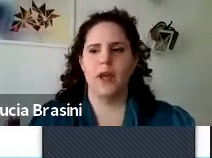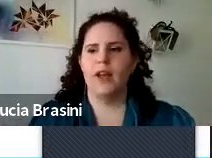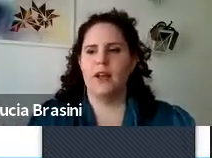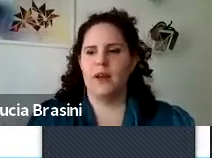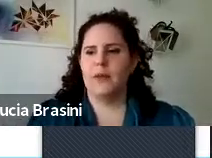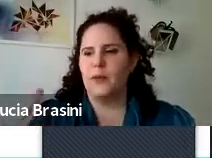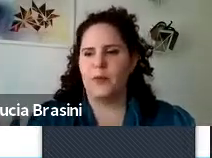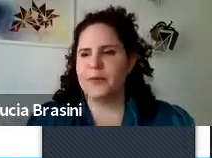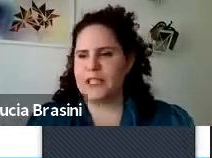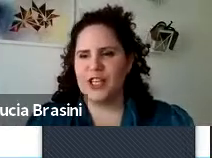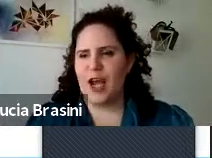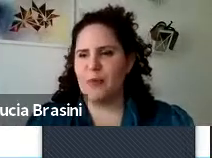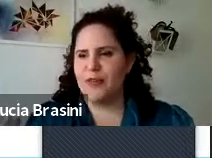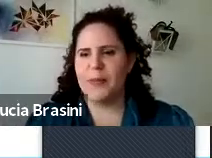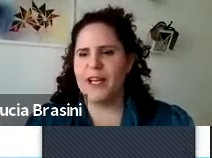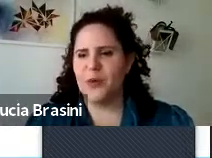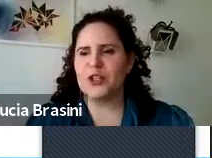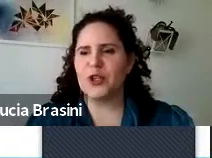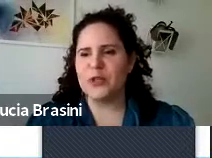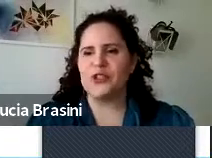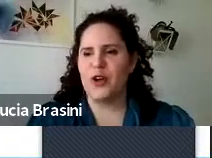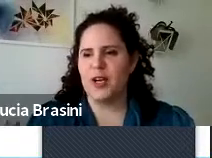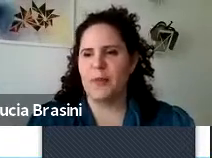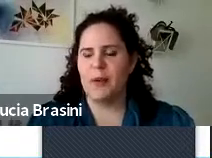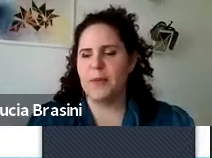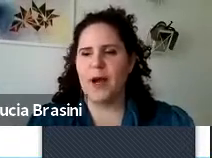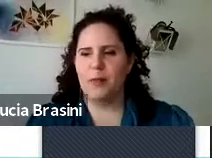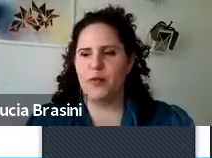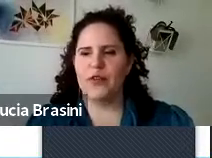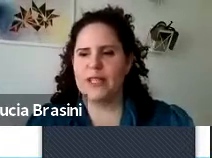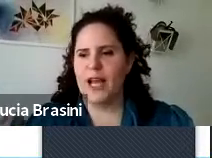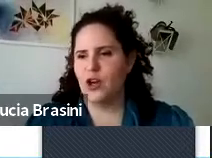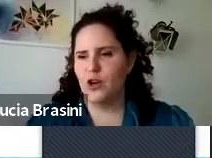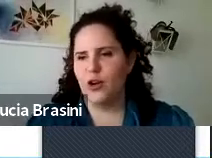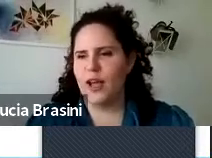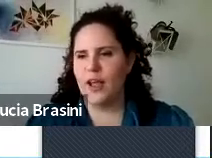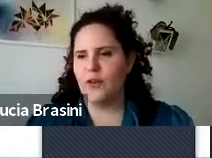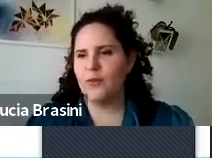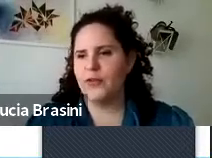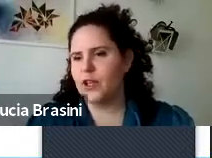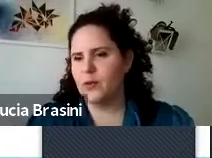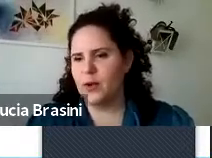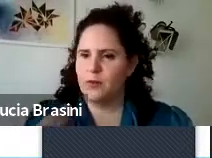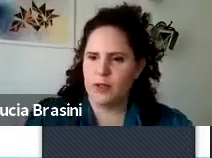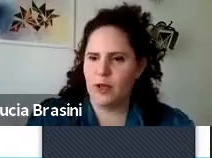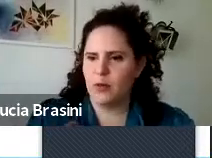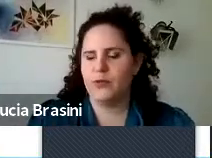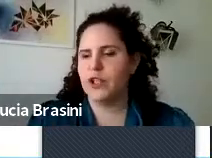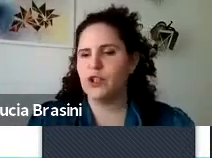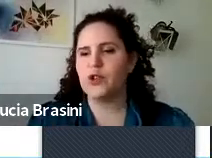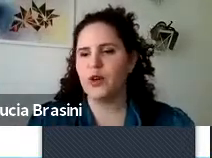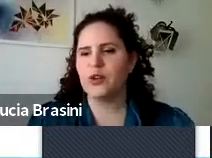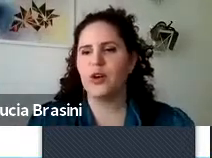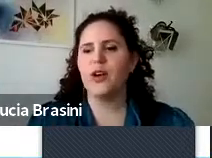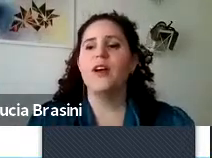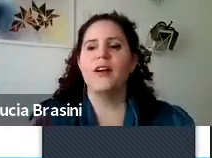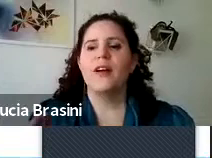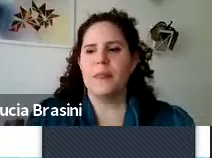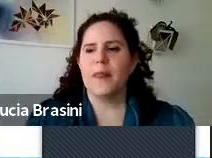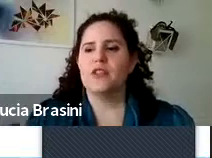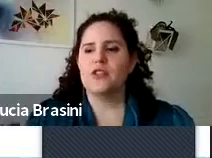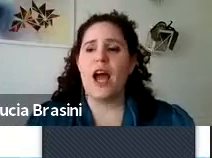quindi immaginiamo una famiglia di 4 persone, mamma, papà, un fratello e un figlio